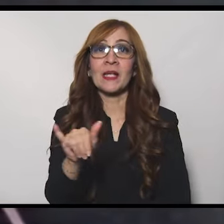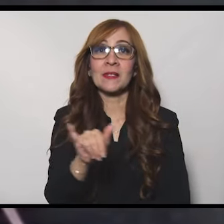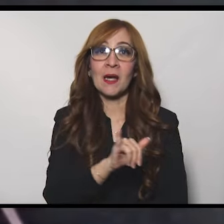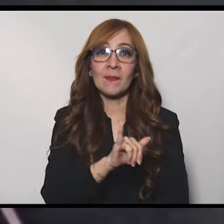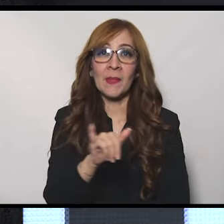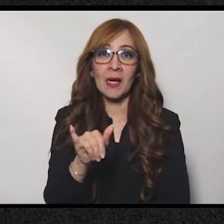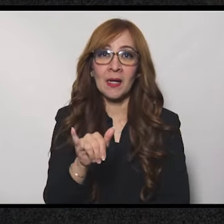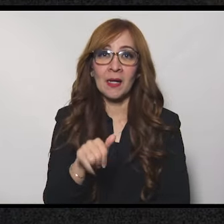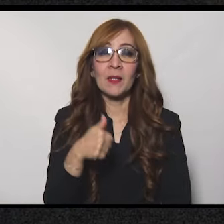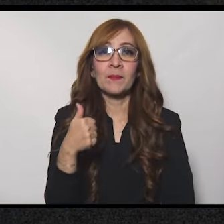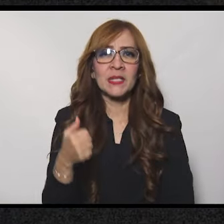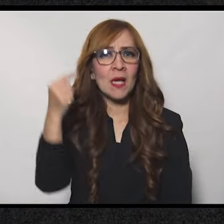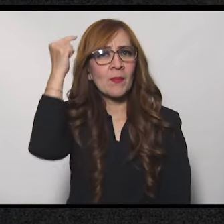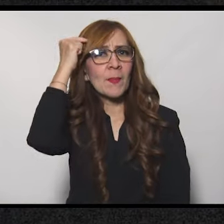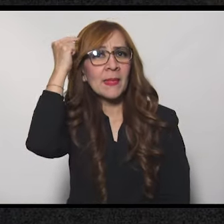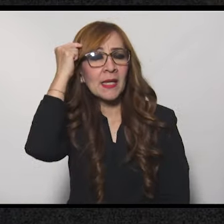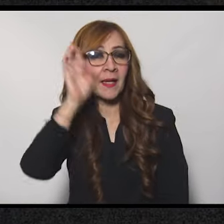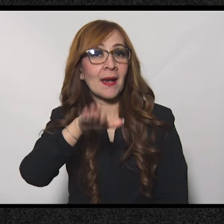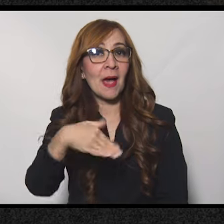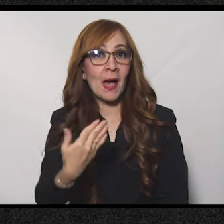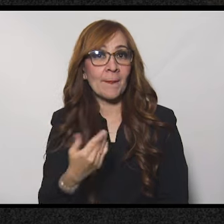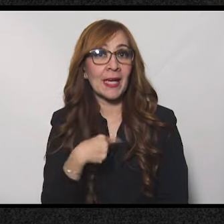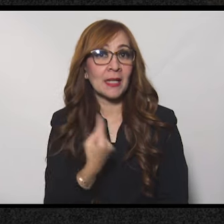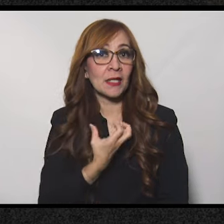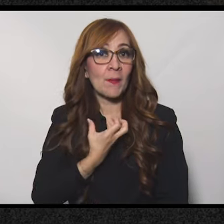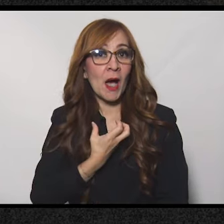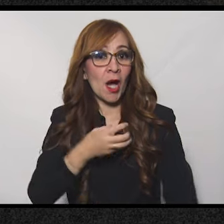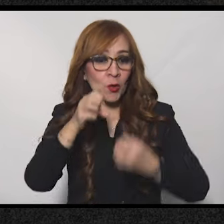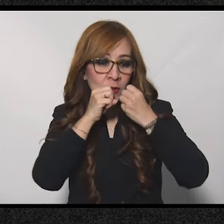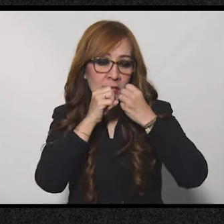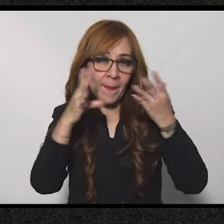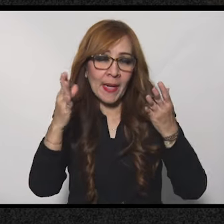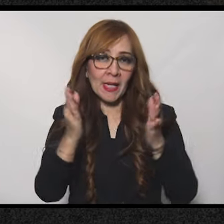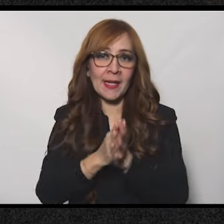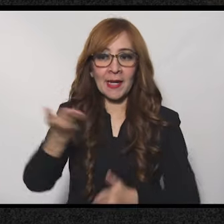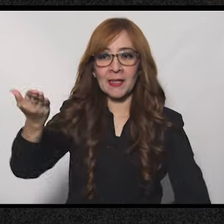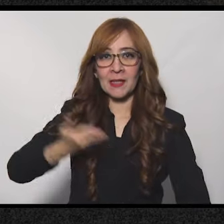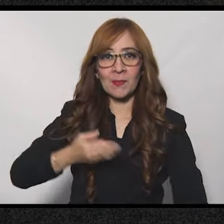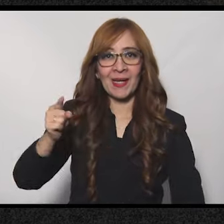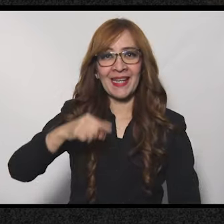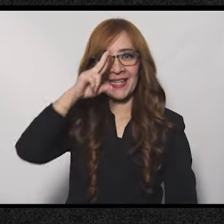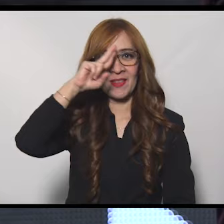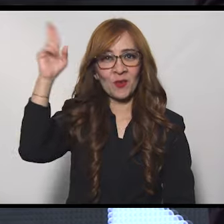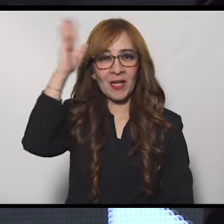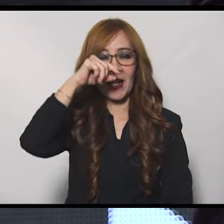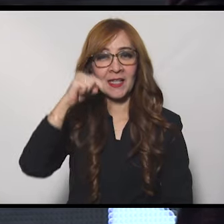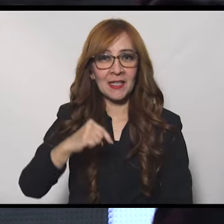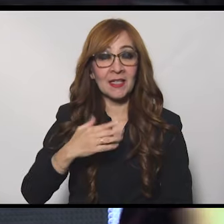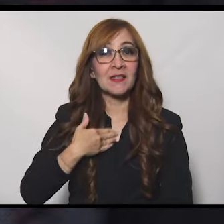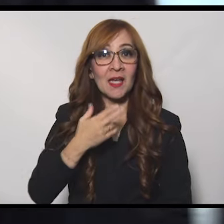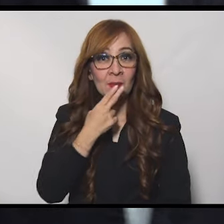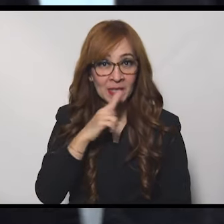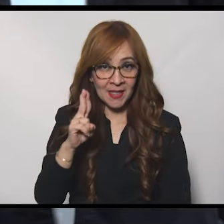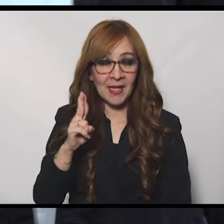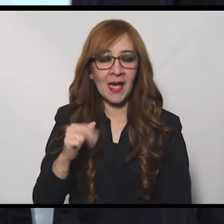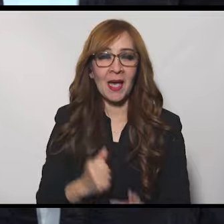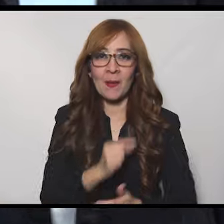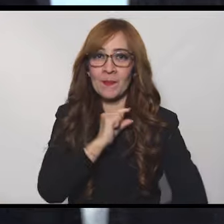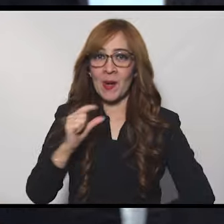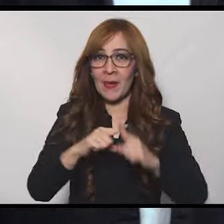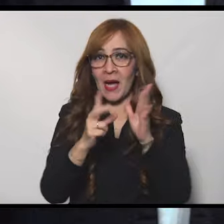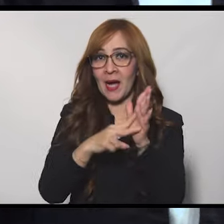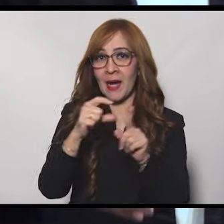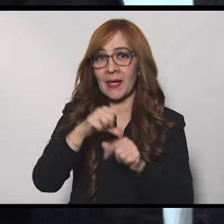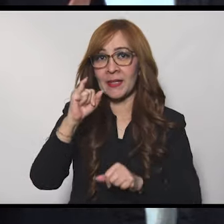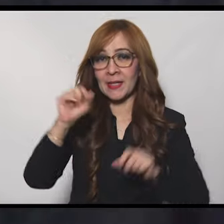bisa merenungkan apa yang akan kita sampaikan, apa yang akan kita terima daripada Tuhan hari ini. Dan saya percaya Pastor Andi membuka